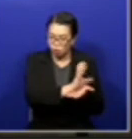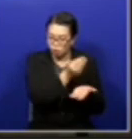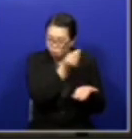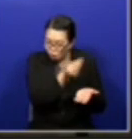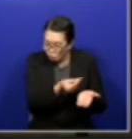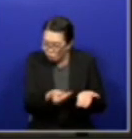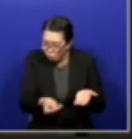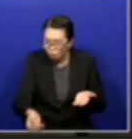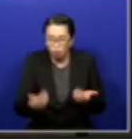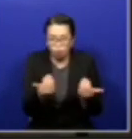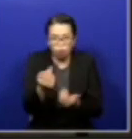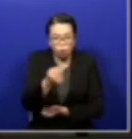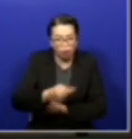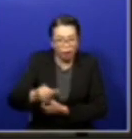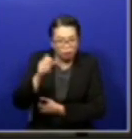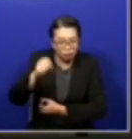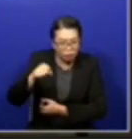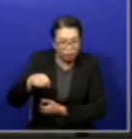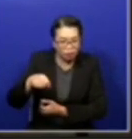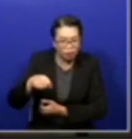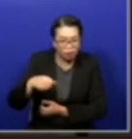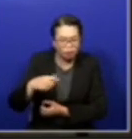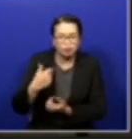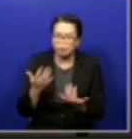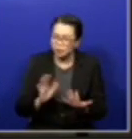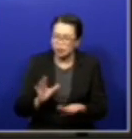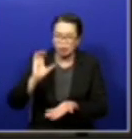มันเป็นของประเทศชาติ